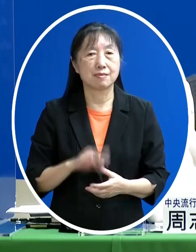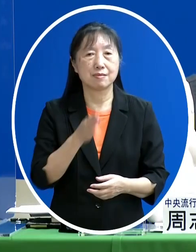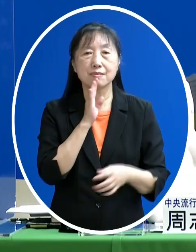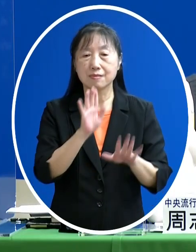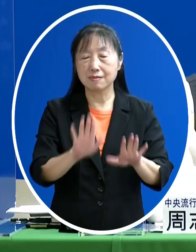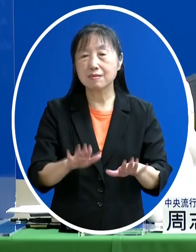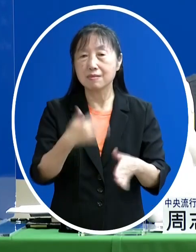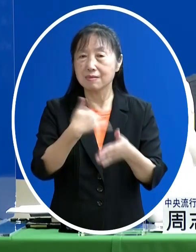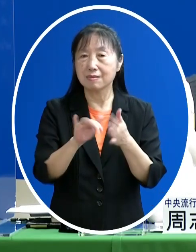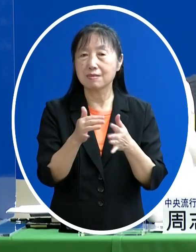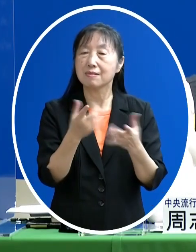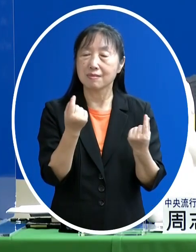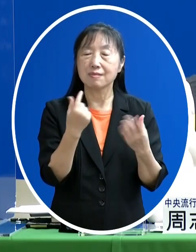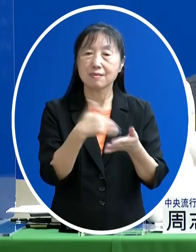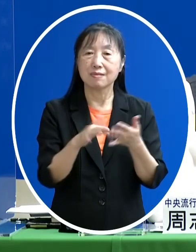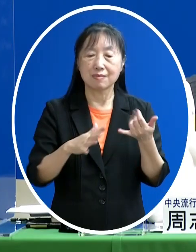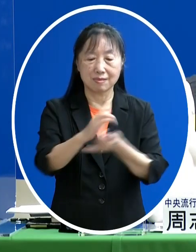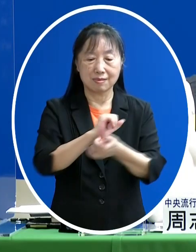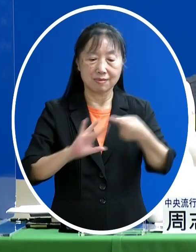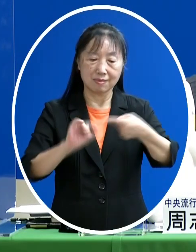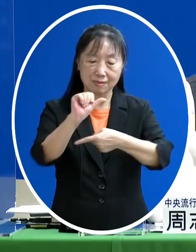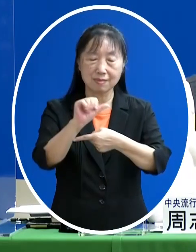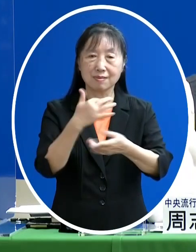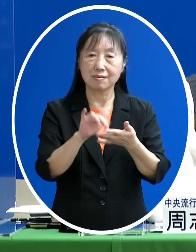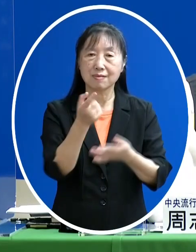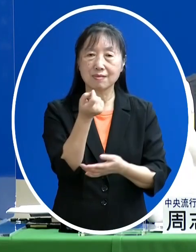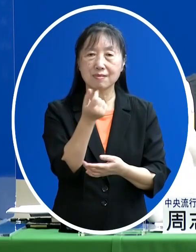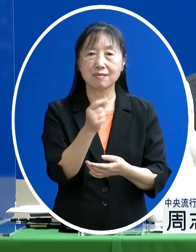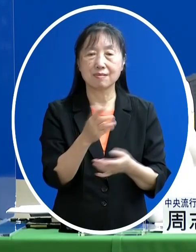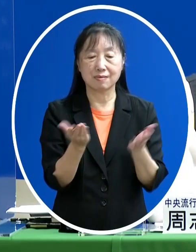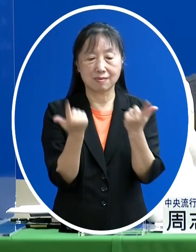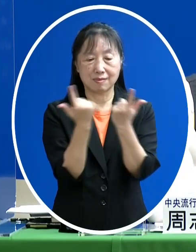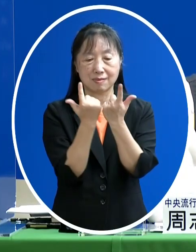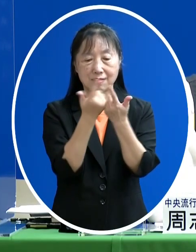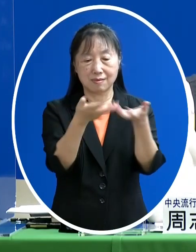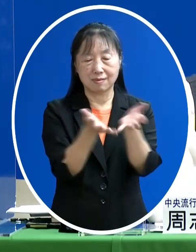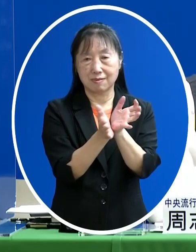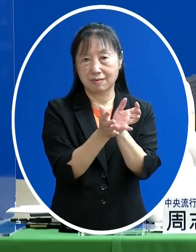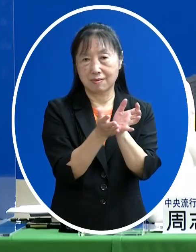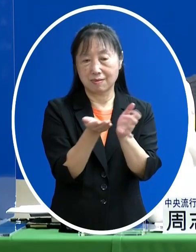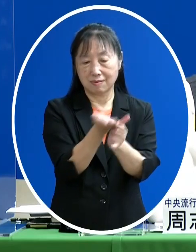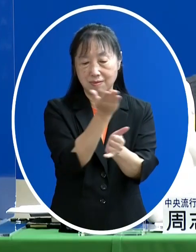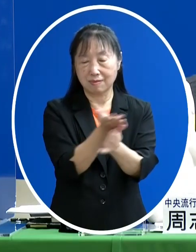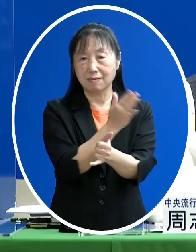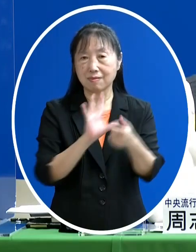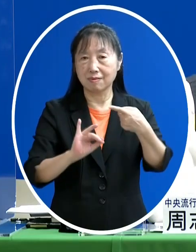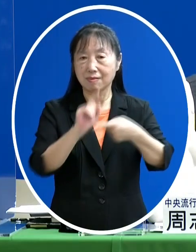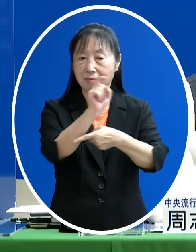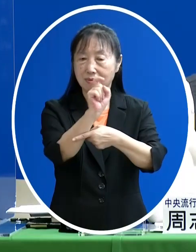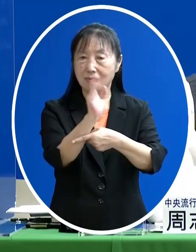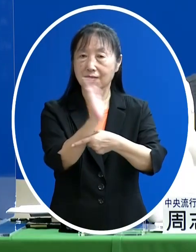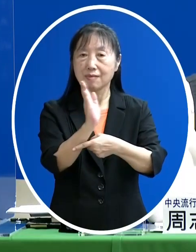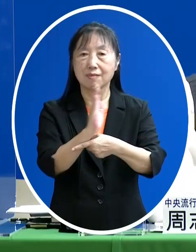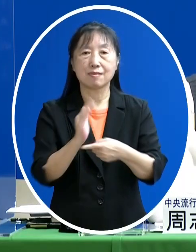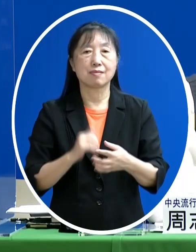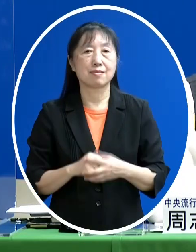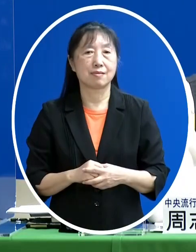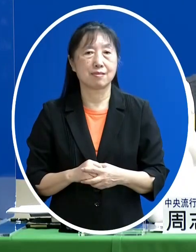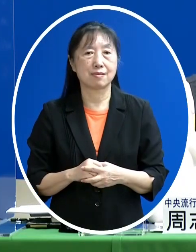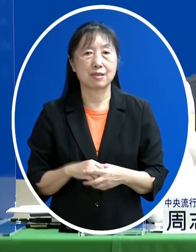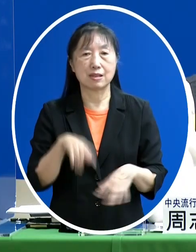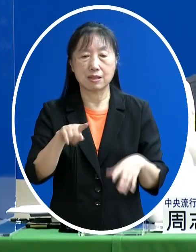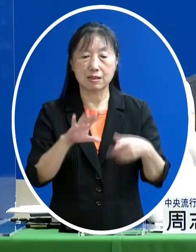是居于少数哈，占全国的5%。那如果以北部来看的话，大概是10%左右，所